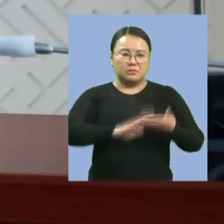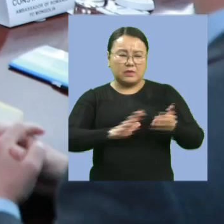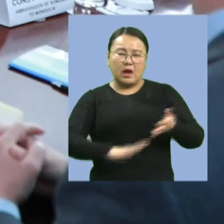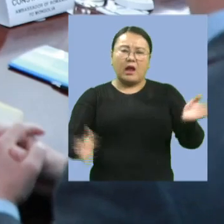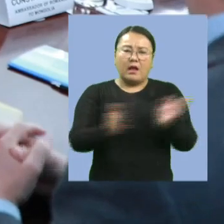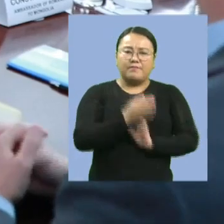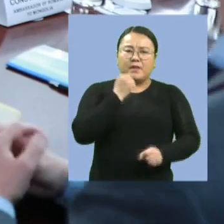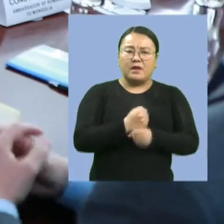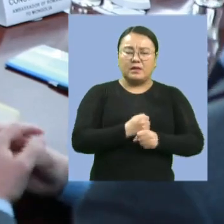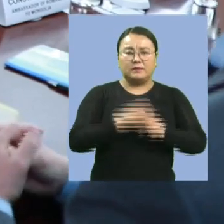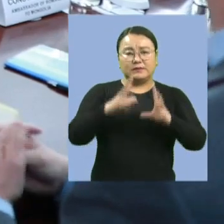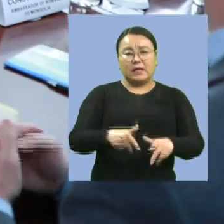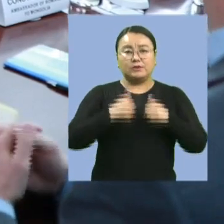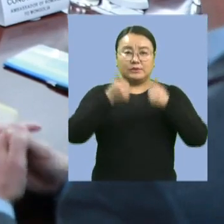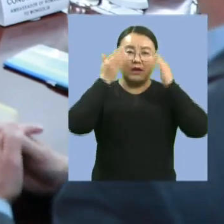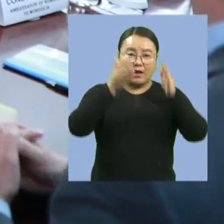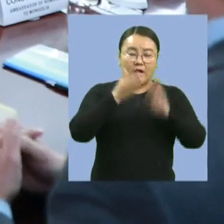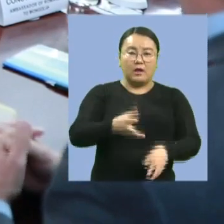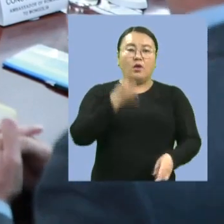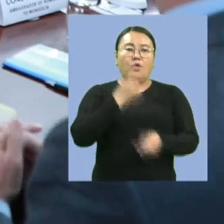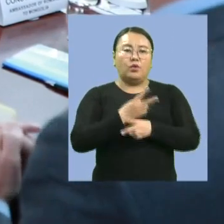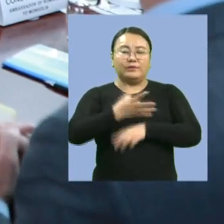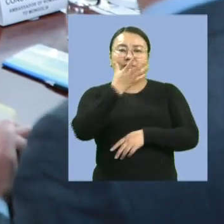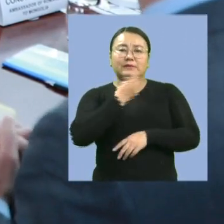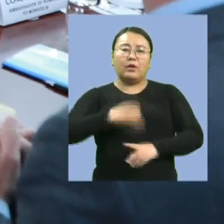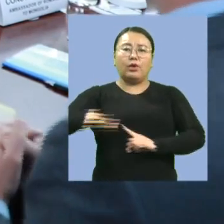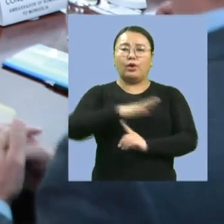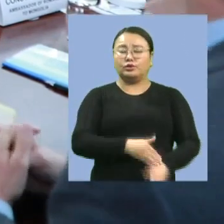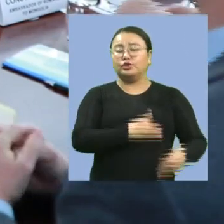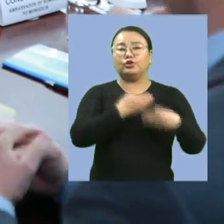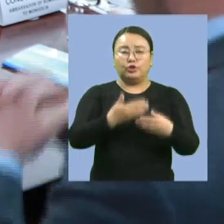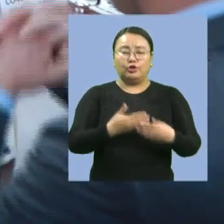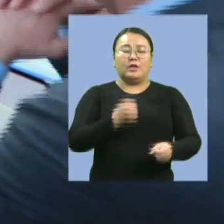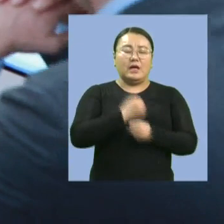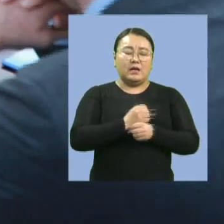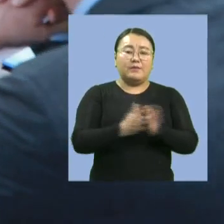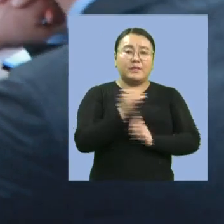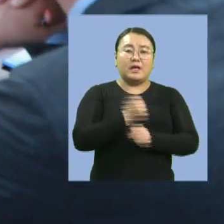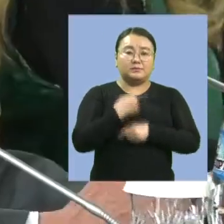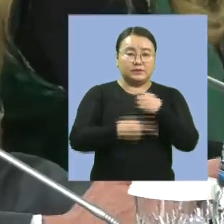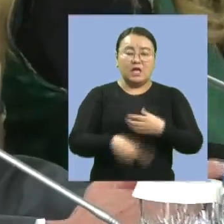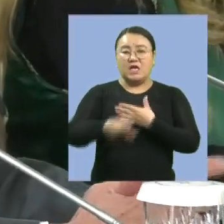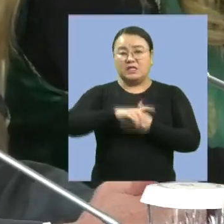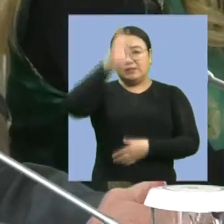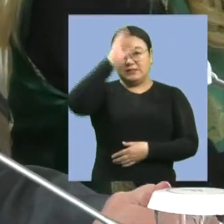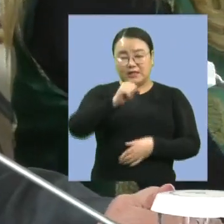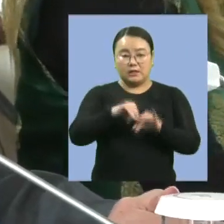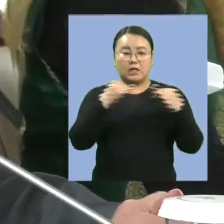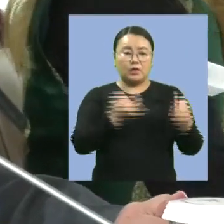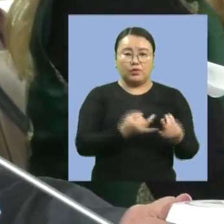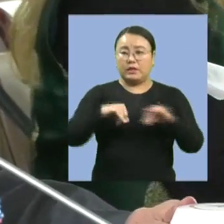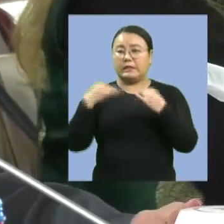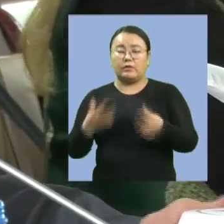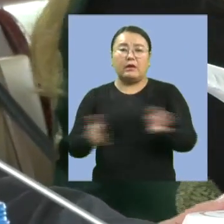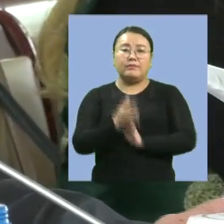талт хамтын ажиллагааг өргөжүүлэхэд анхааран эрх зүйн таатай орчин бүрдүүлж ажиллана гэлээ. Элчин сайд нарын зүгээс парламент хоорондын